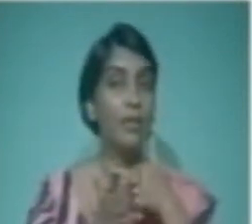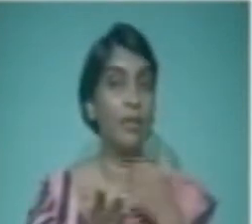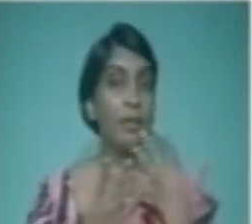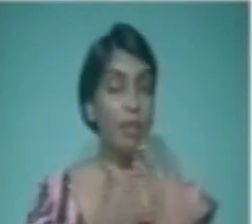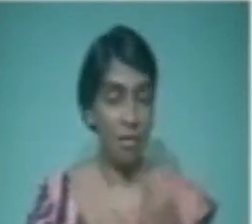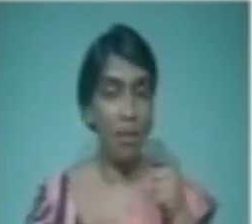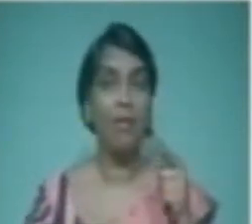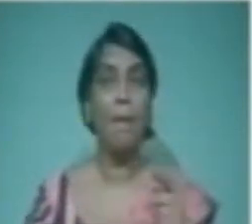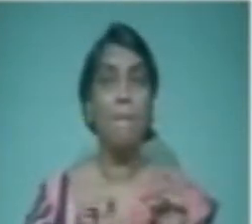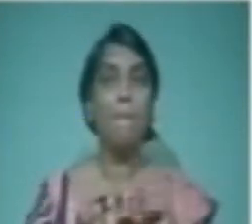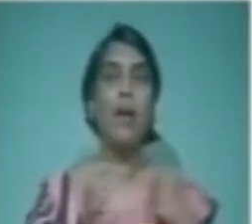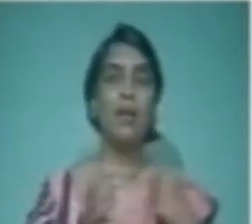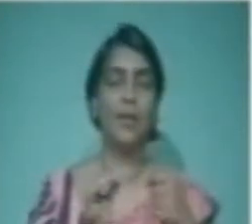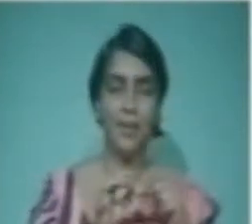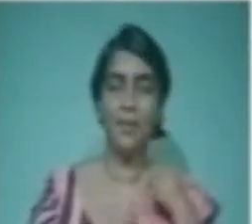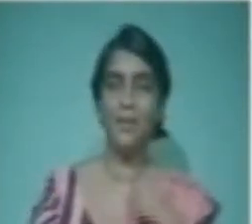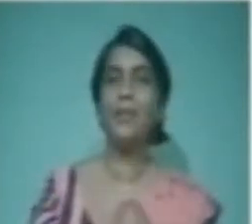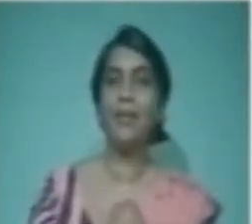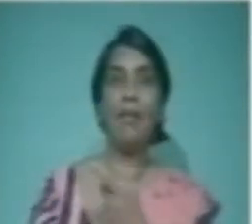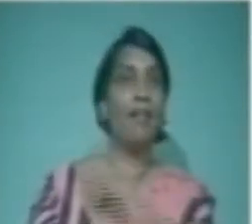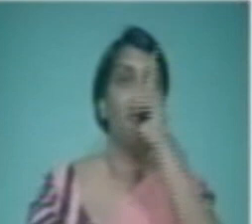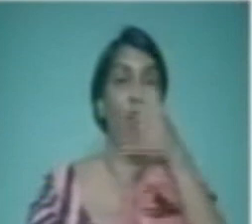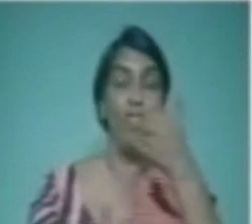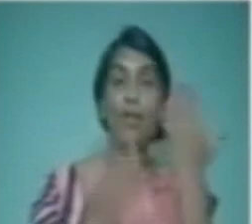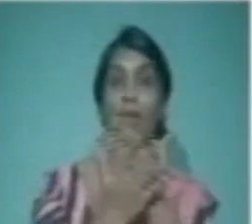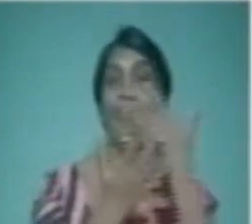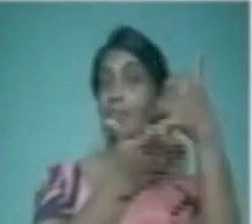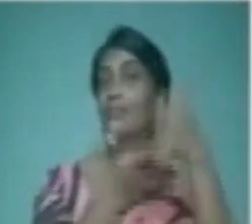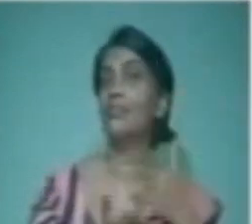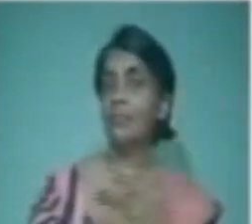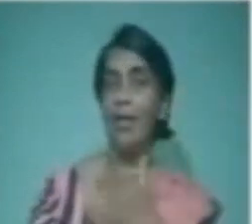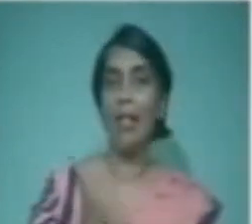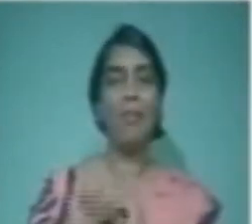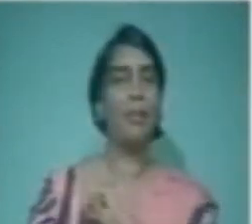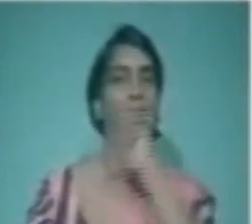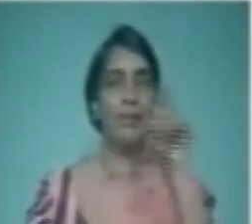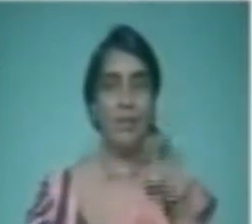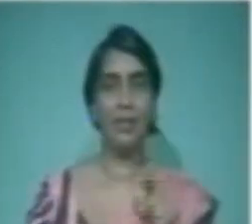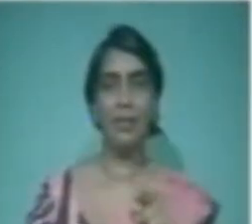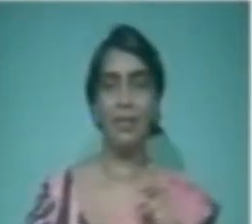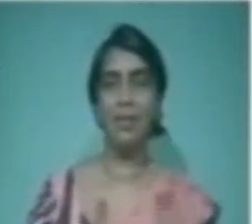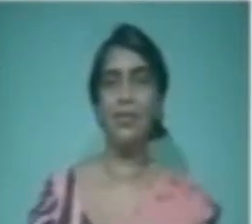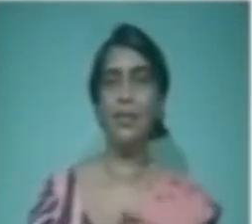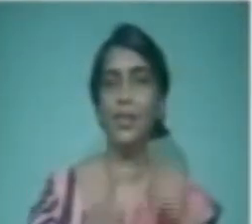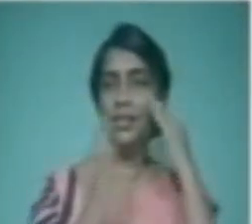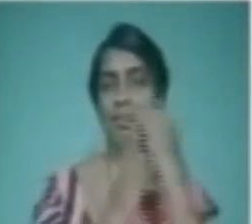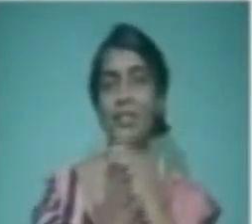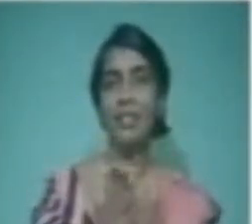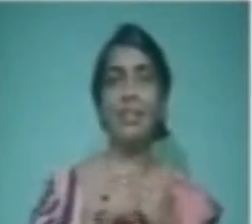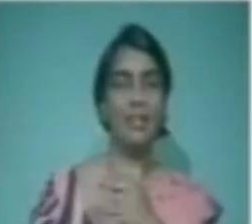ගියේ බඳුල ගුණවර්ධන අමාත්‍යතුමා. තමෙනිත් දෙක කාලයක් තියෙනවා. සම්මානය සම්මාන උළෙල සංවිධානය